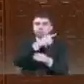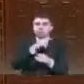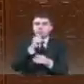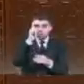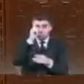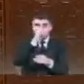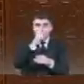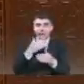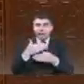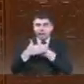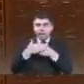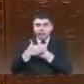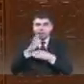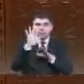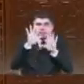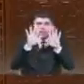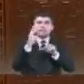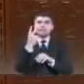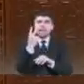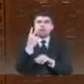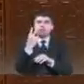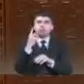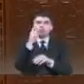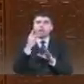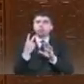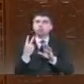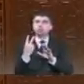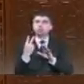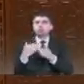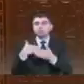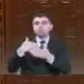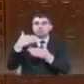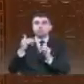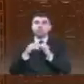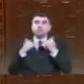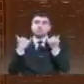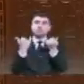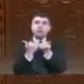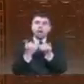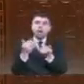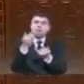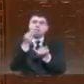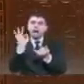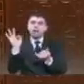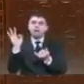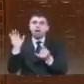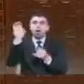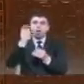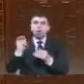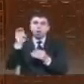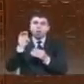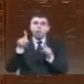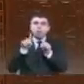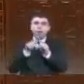بنسبة الدولة الفرنسية بش نسع كذلك بثهم دينا وكذلك أن الآخرين يساهموا معنا لأننا مجي معركة دينا